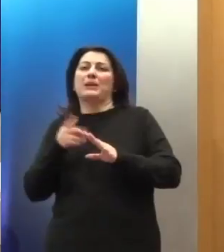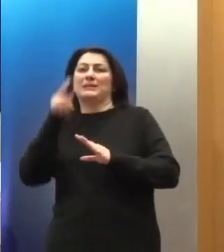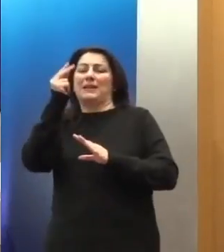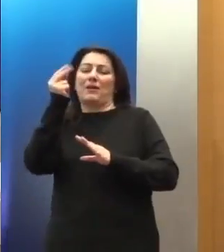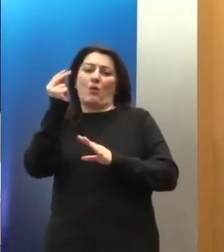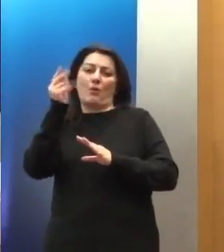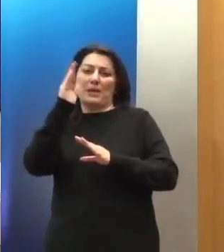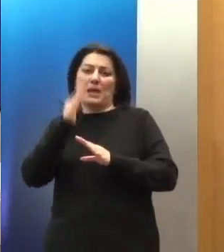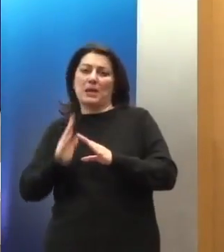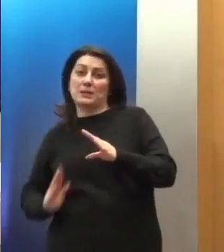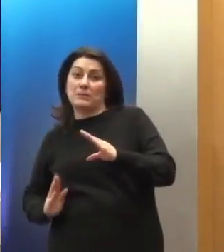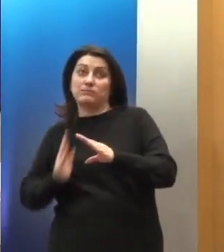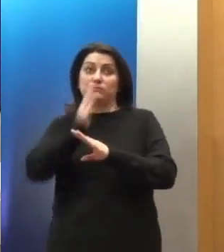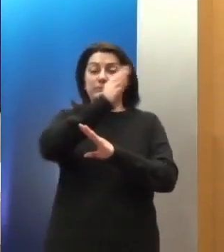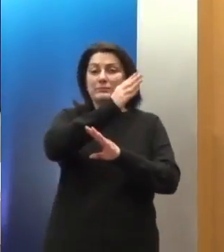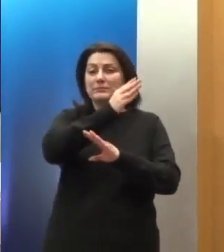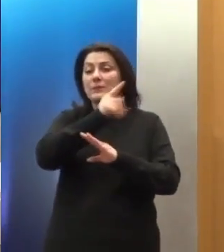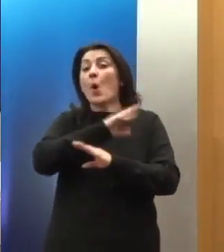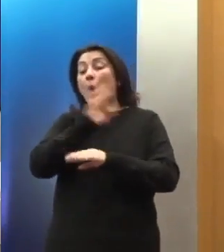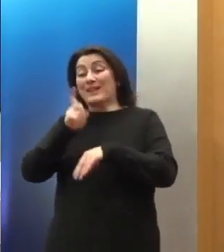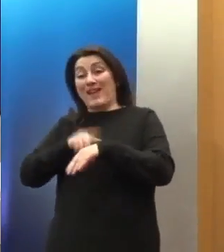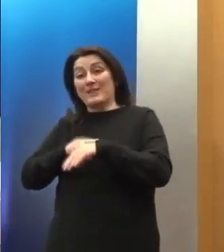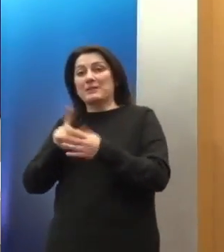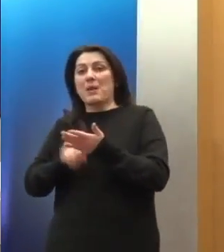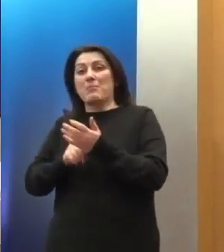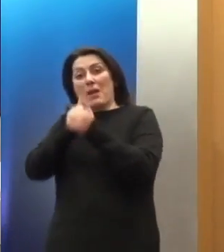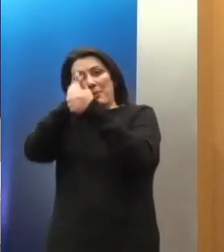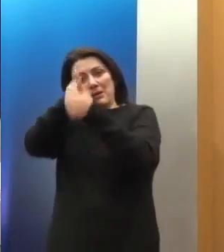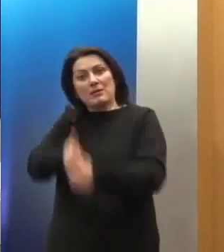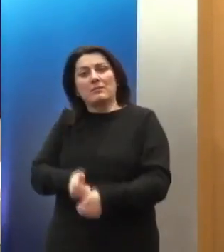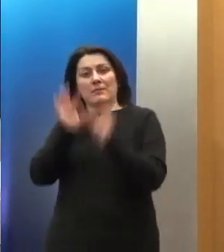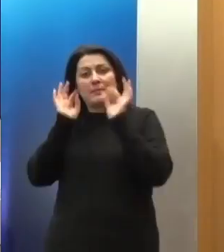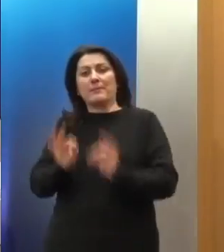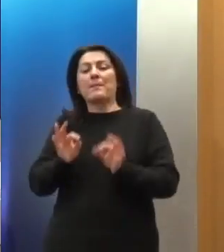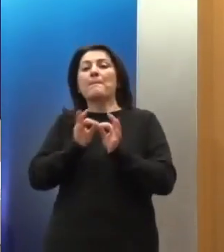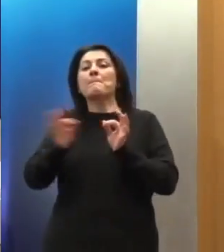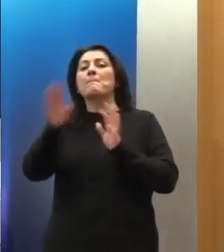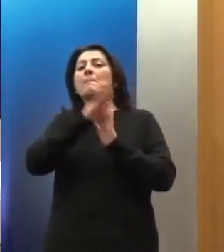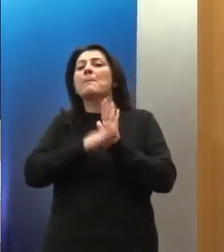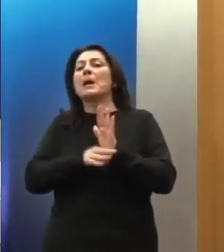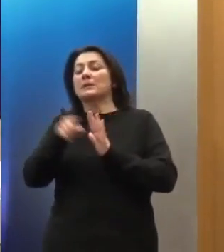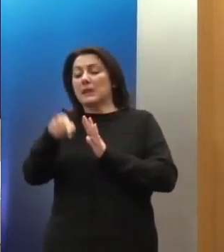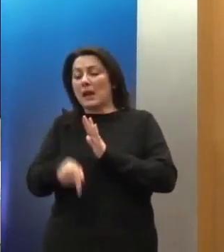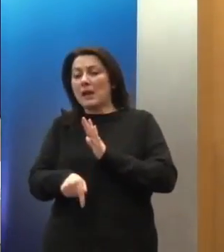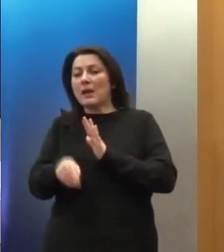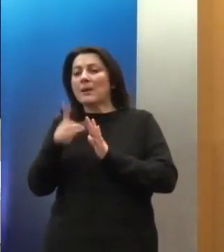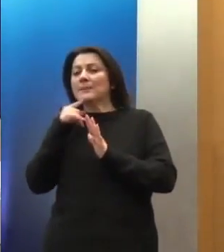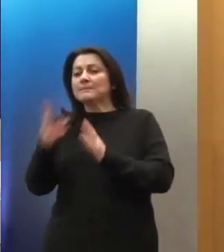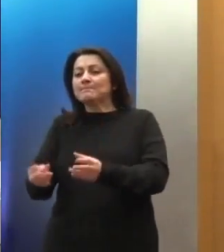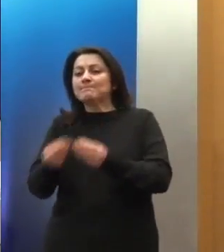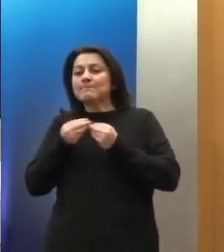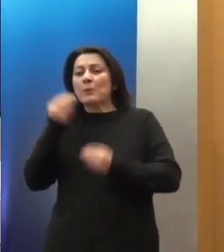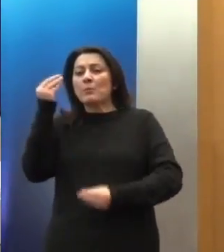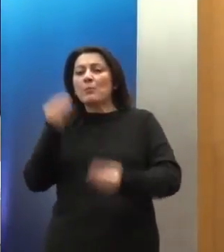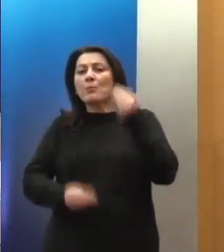έρχονται οι υλοποιήσεις αυτών των μέτρων να δημιουργούν ένα τέτοιο είδους πρόβλημα